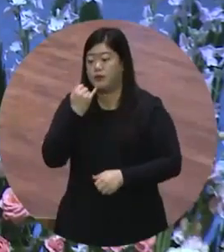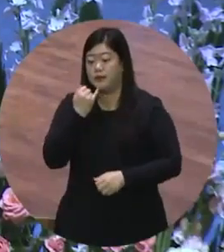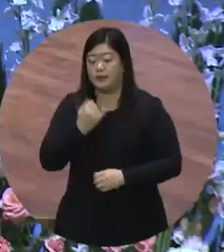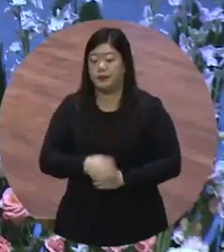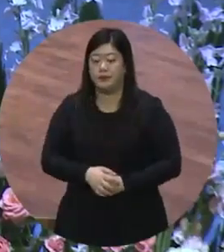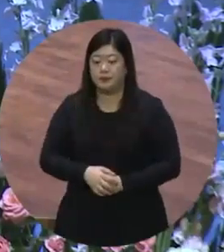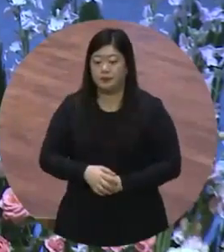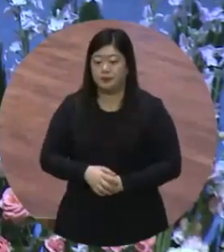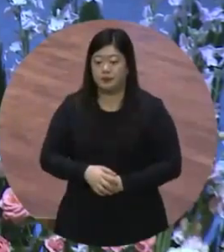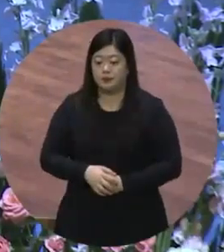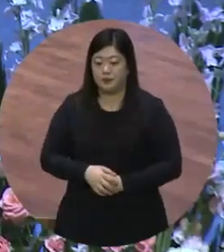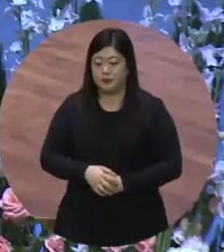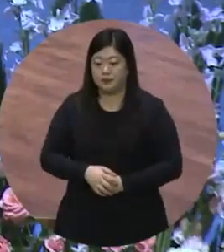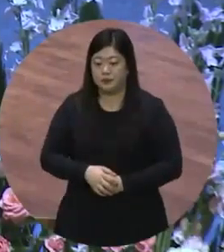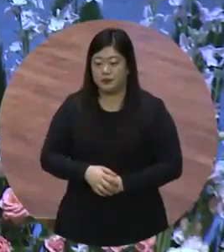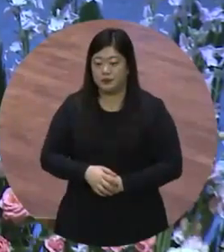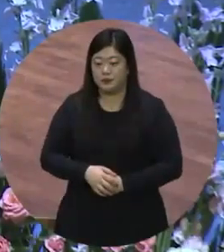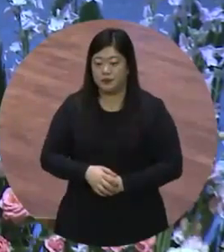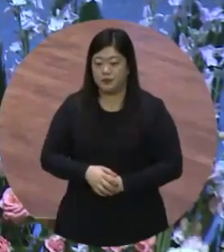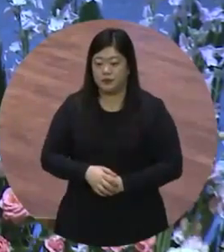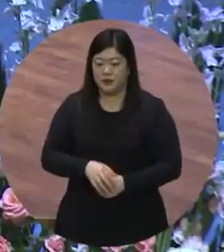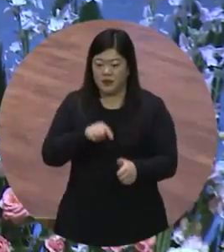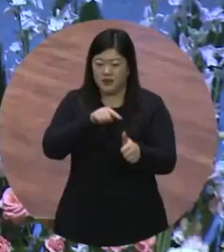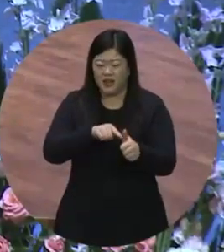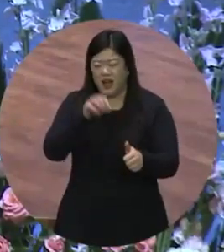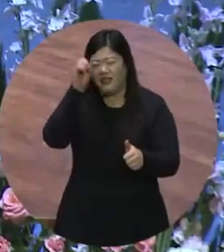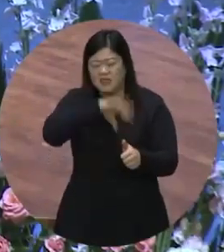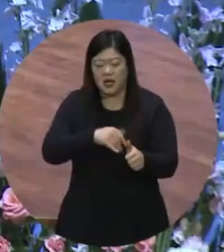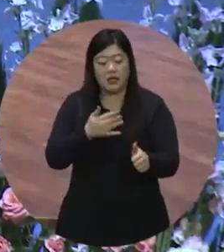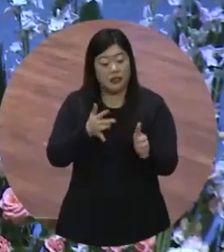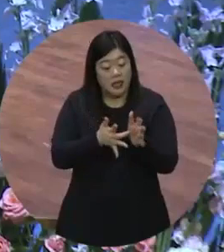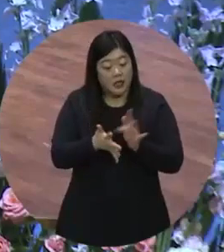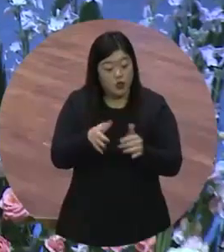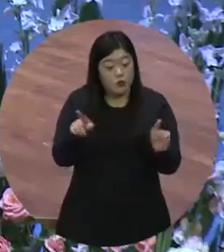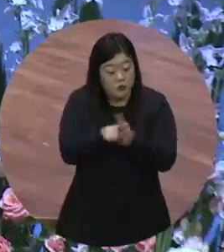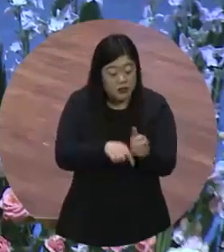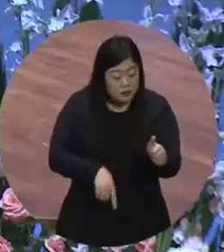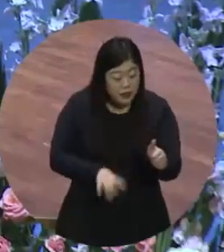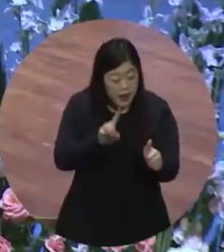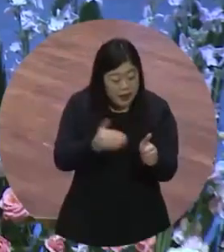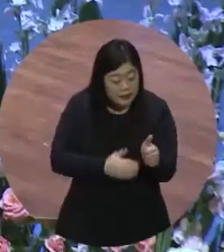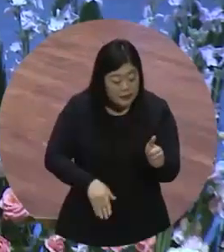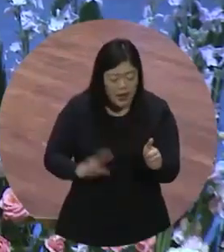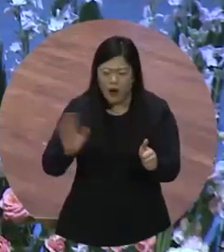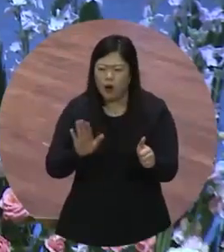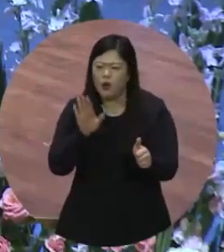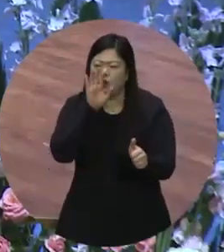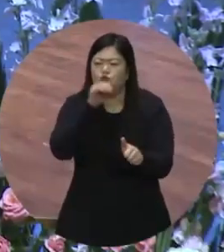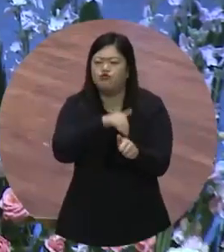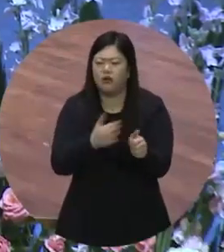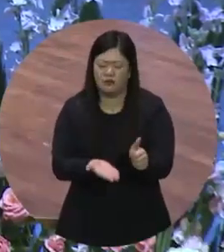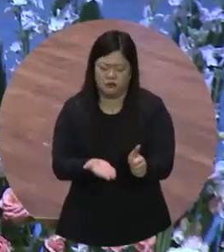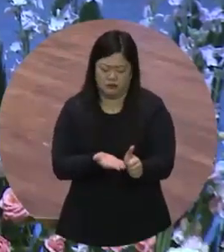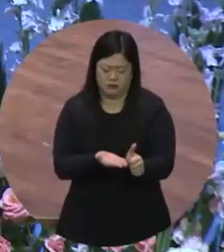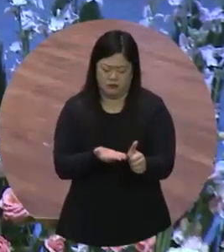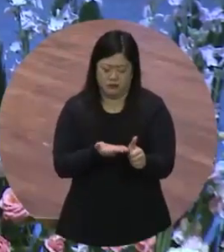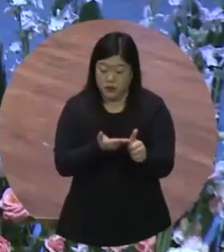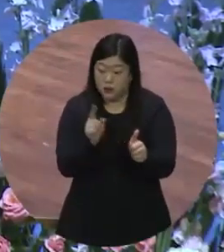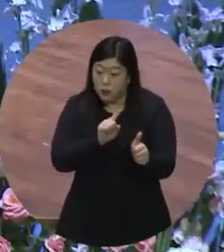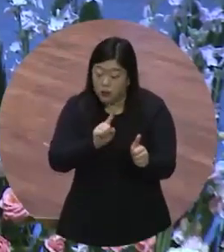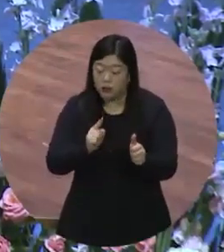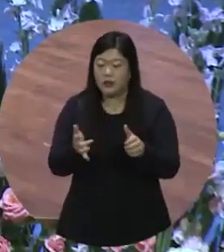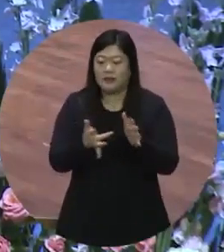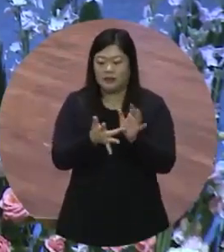제대로 훈련받은 사람을 만들어야 돼. 제대로 훈련받다 뭐예요? 예수님이 그리스도란 사실을